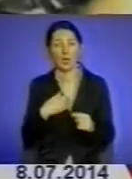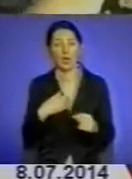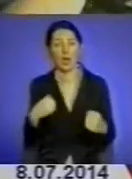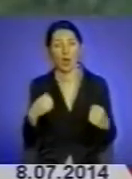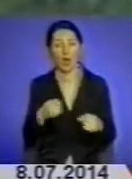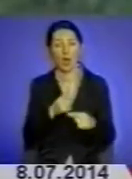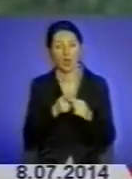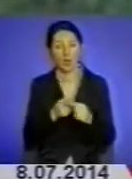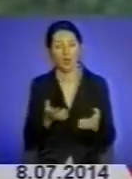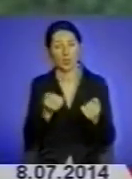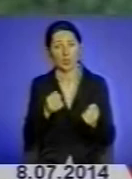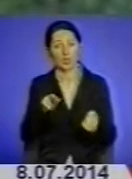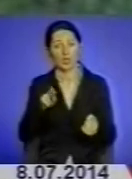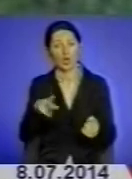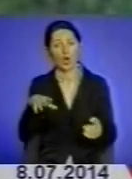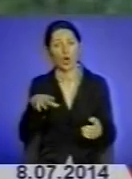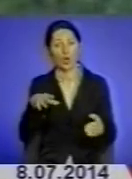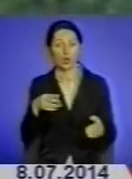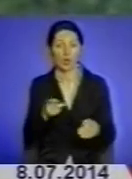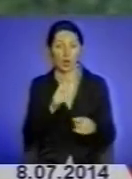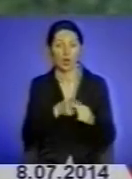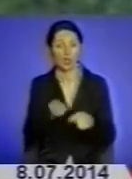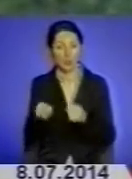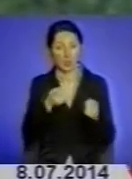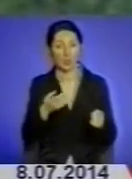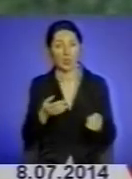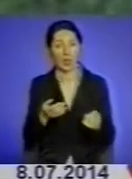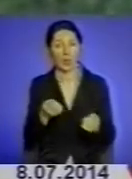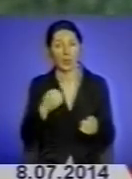можу його показати, він мені його де отрив.